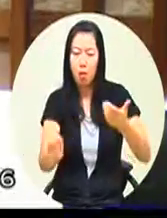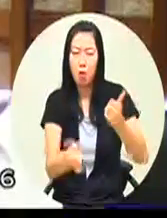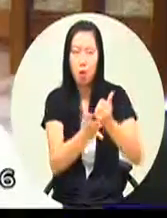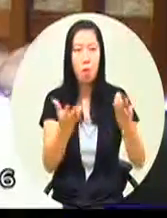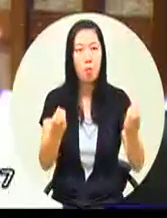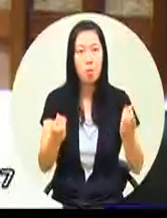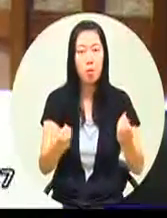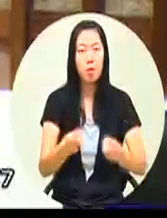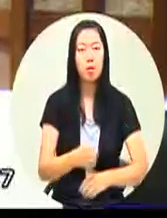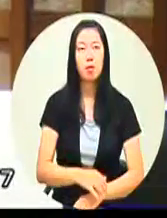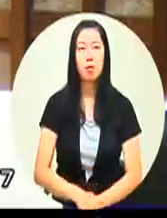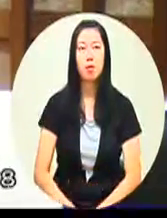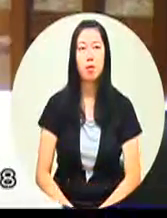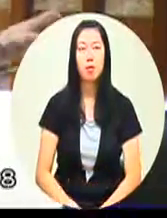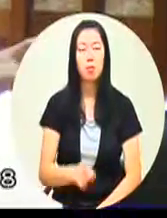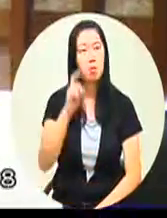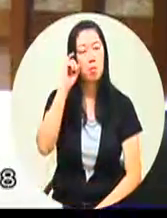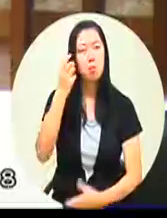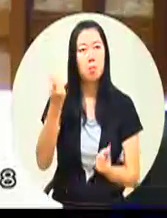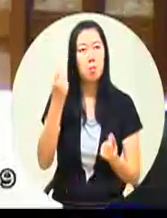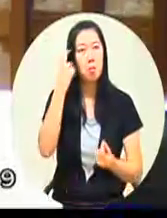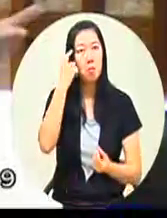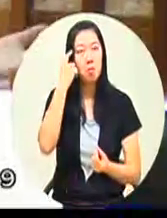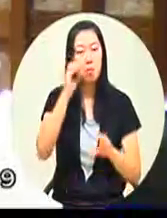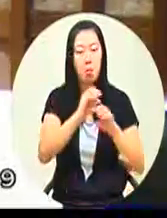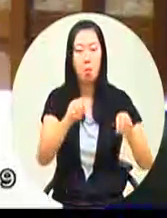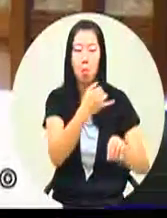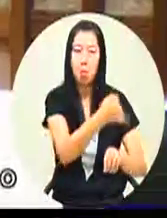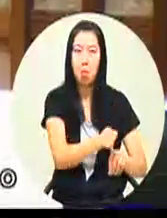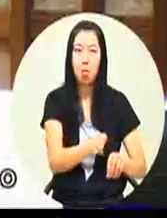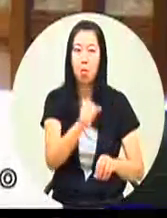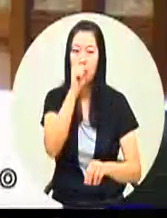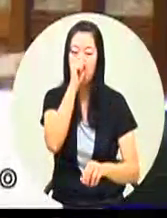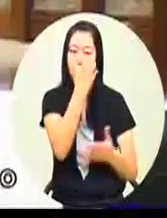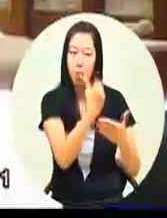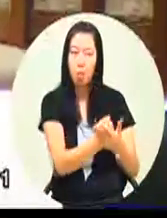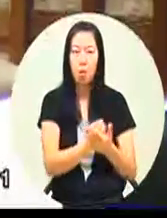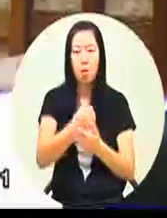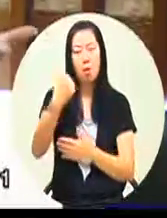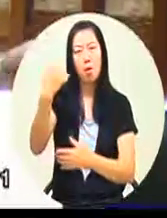伊认为讲骹路无好啦，啊土有无好啦，拢甲好的摕摕卖去留遐。